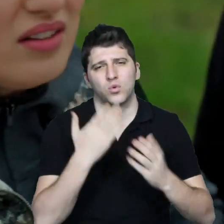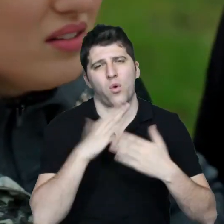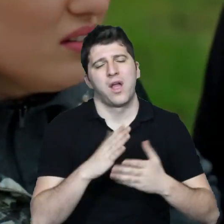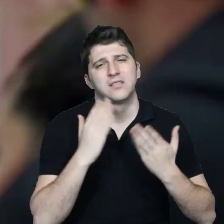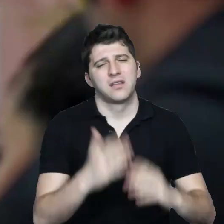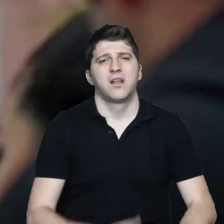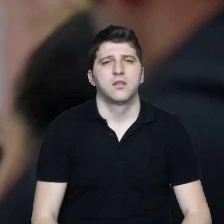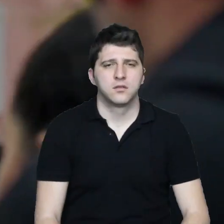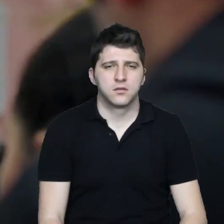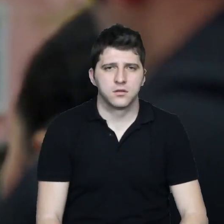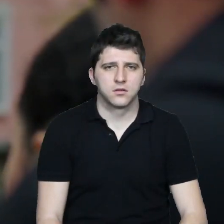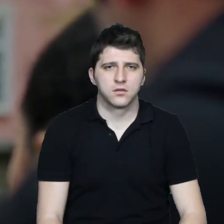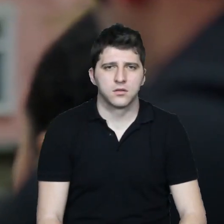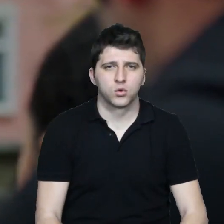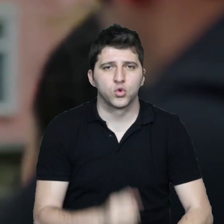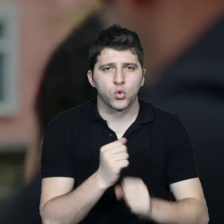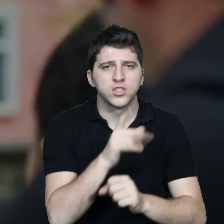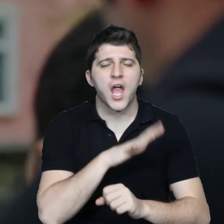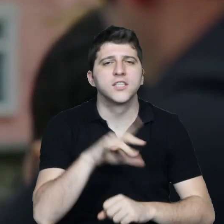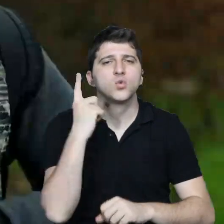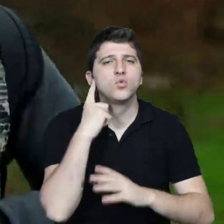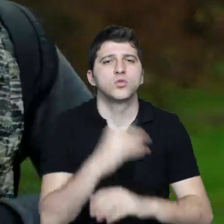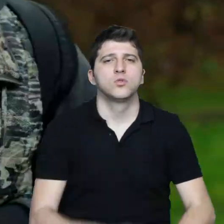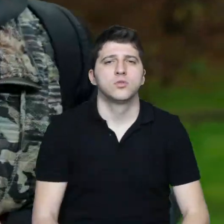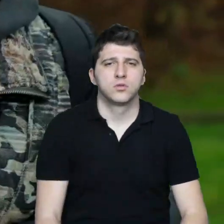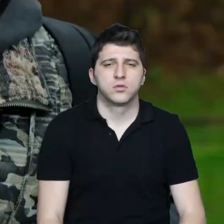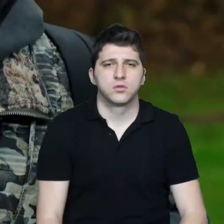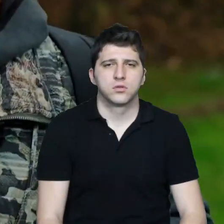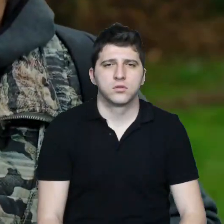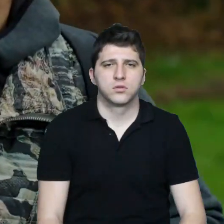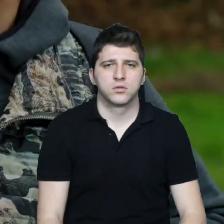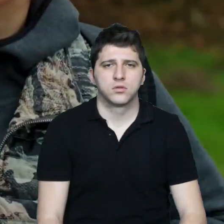sen de. Gökçe her şeyi duymuş.